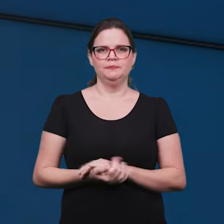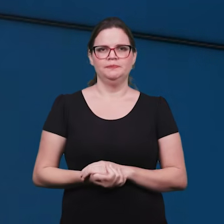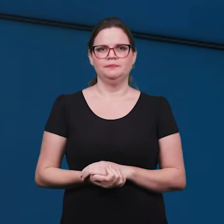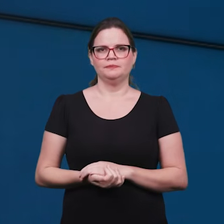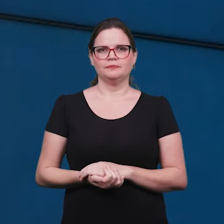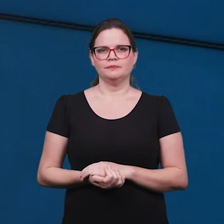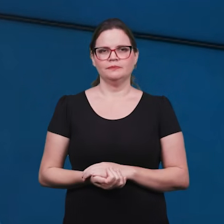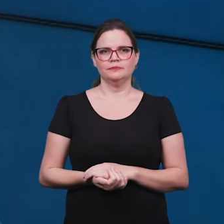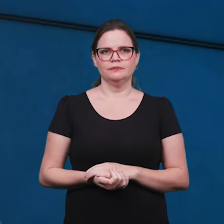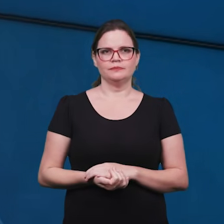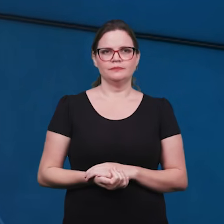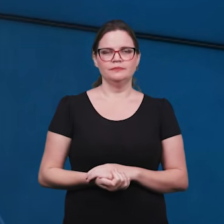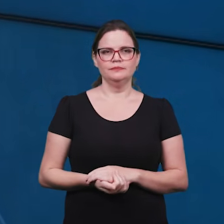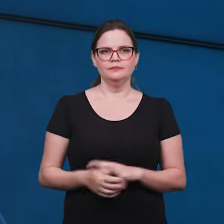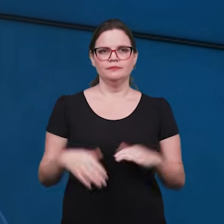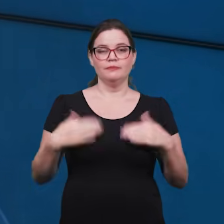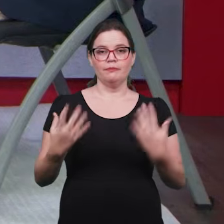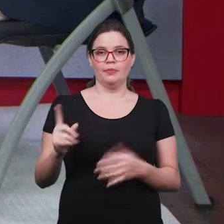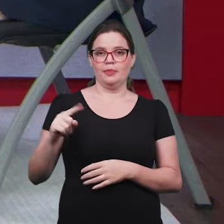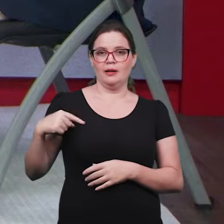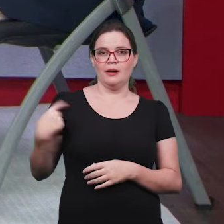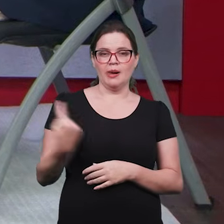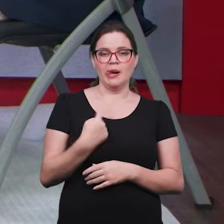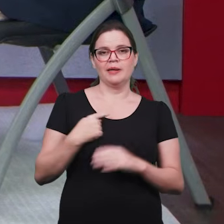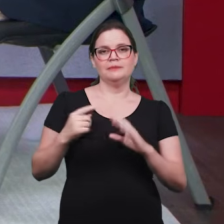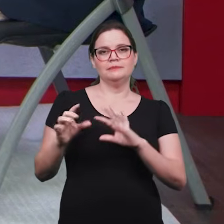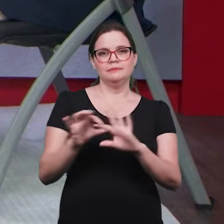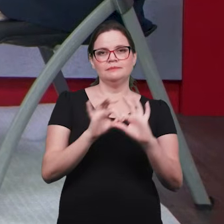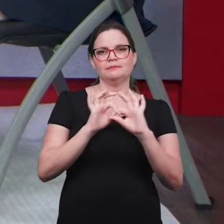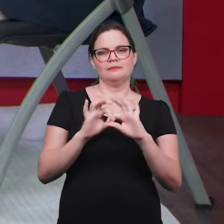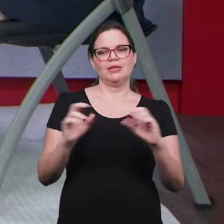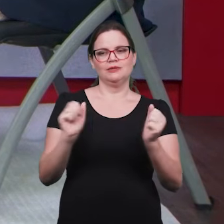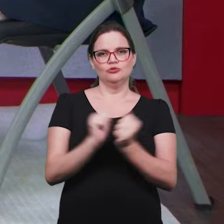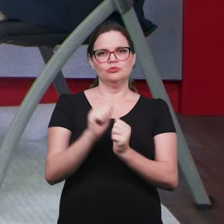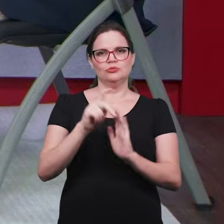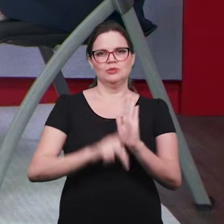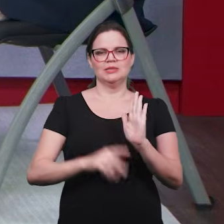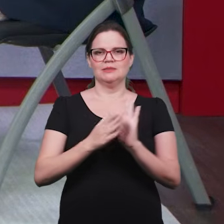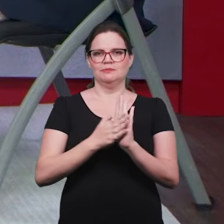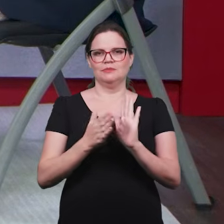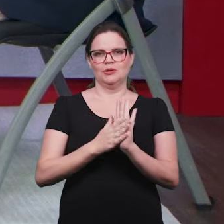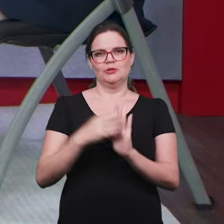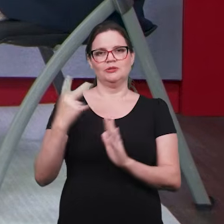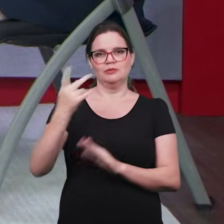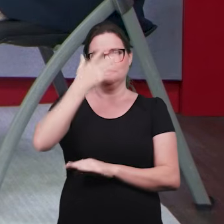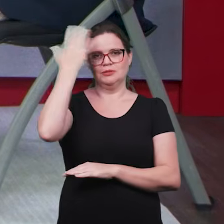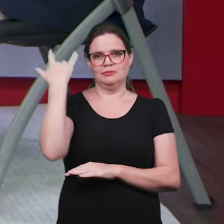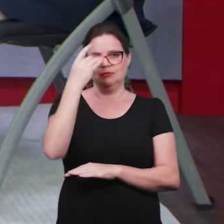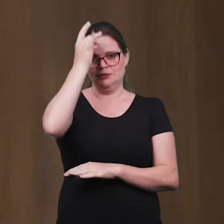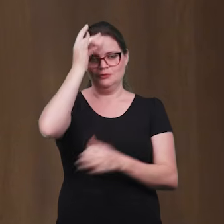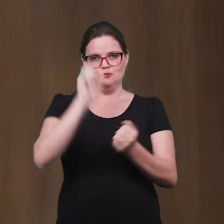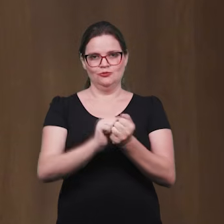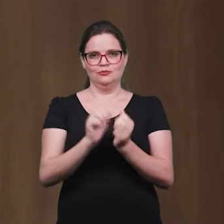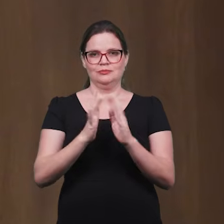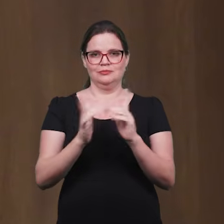хотим присоединиться в Духом Святом работе. Então, nós estamos nos unindo nessa obra do Espírito Santo